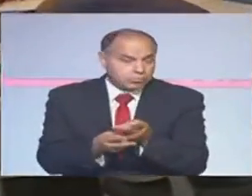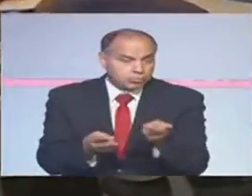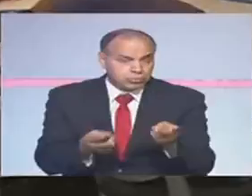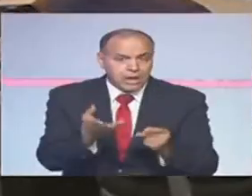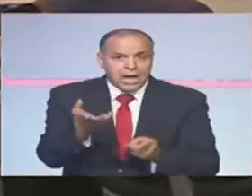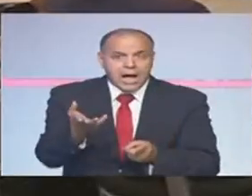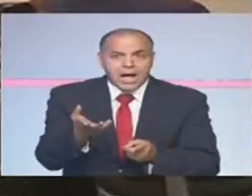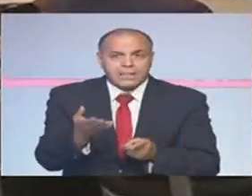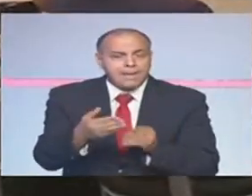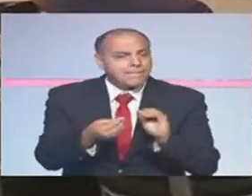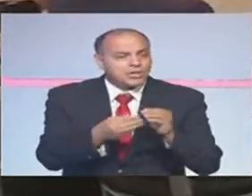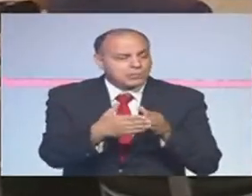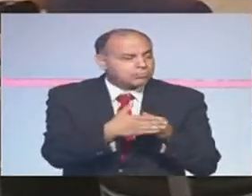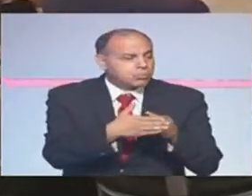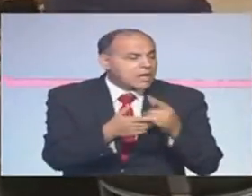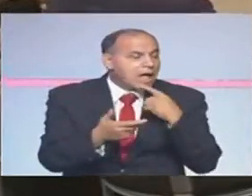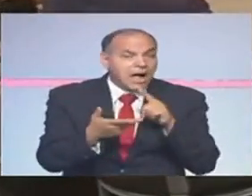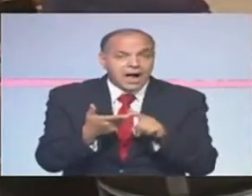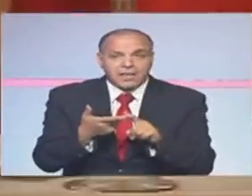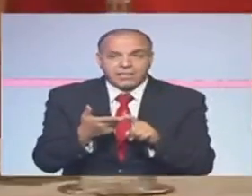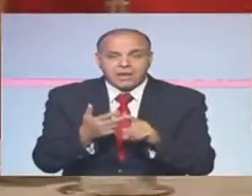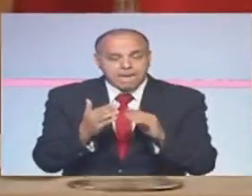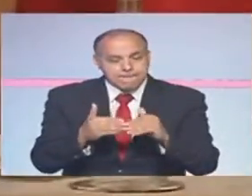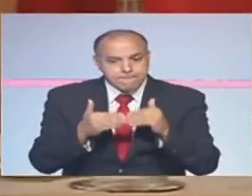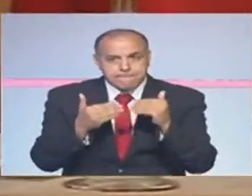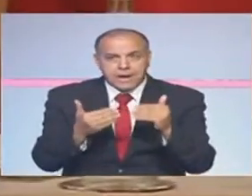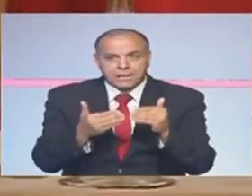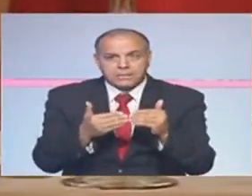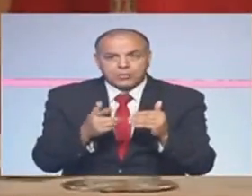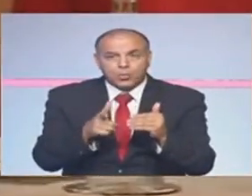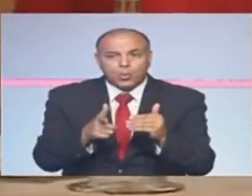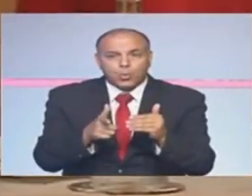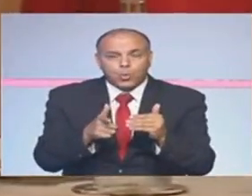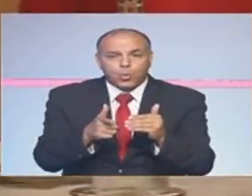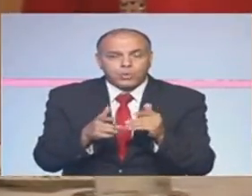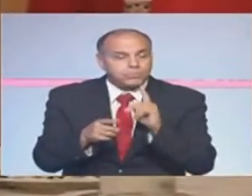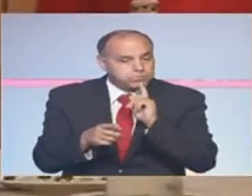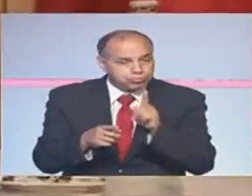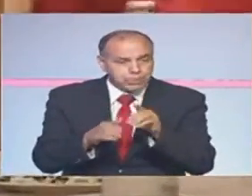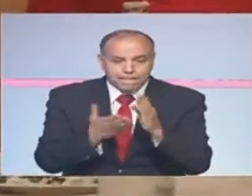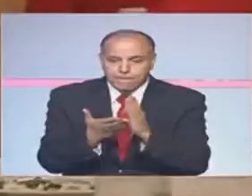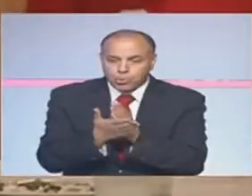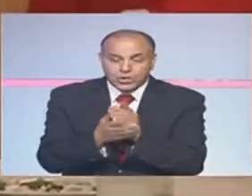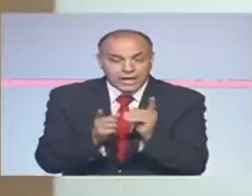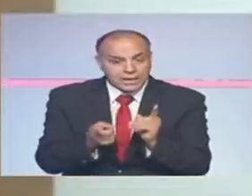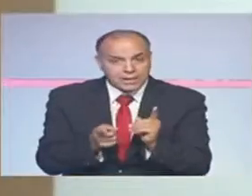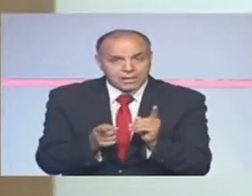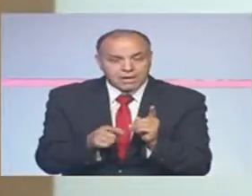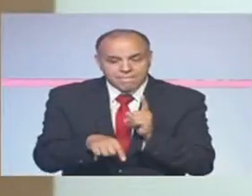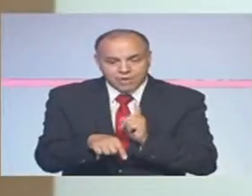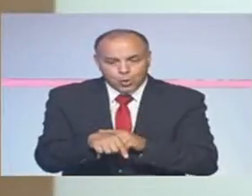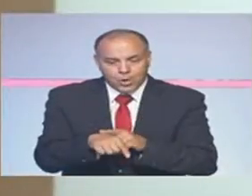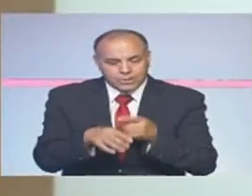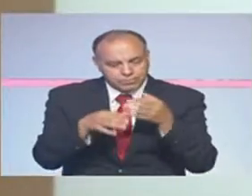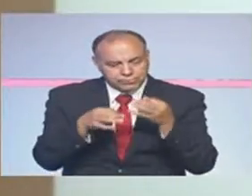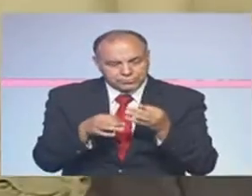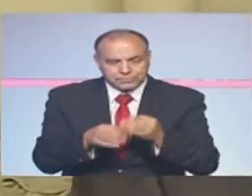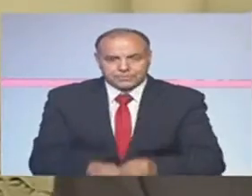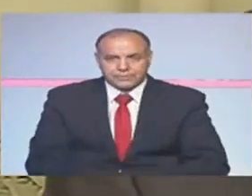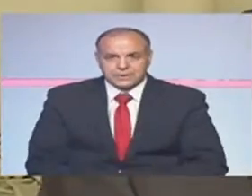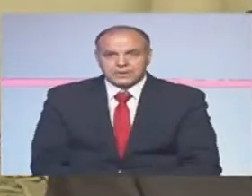والمعوقات التي قد تحول دون تنفيذ هذه المشاريع في الوقت المناسب